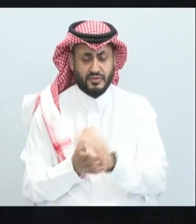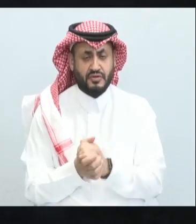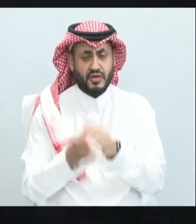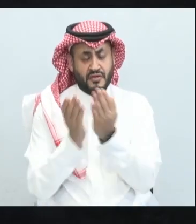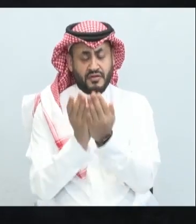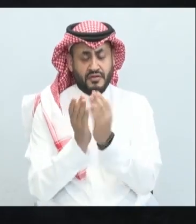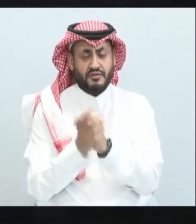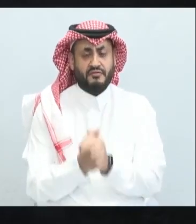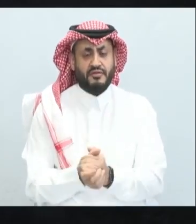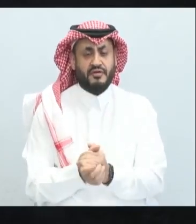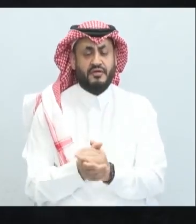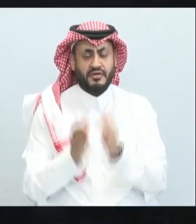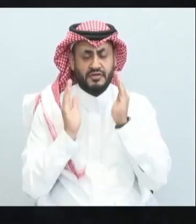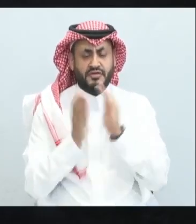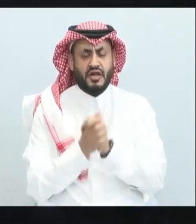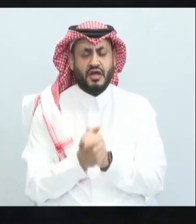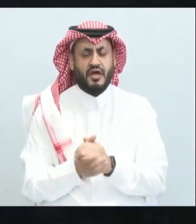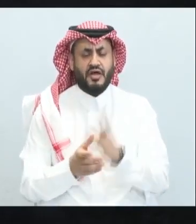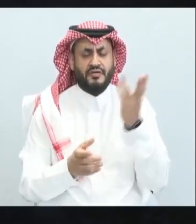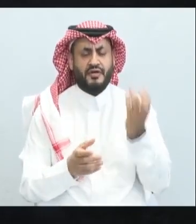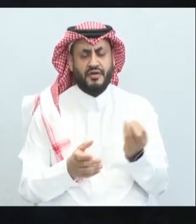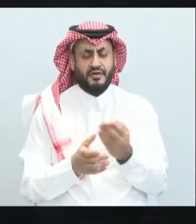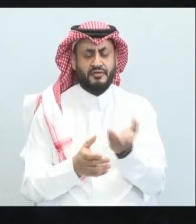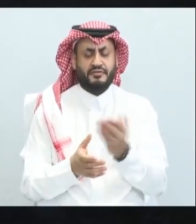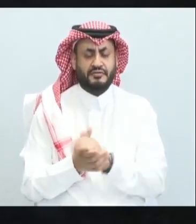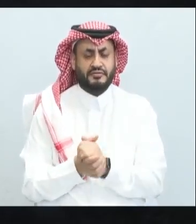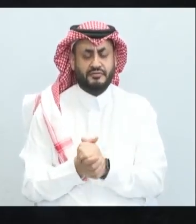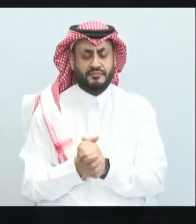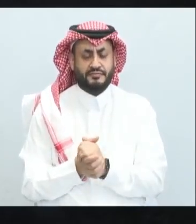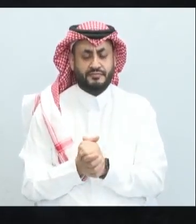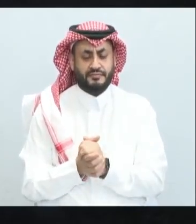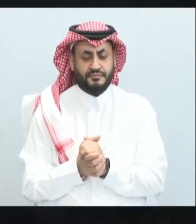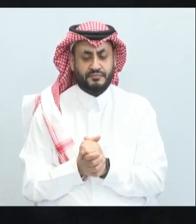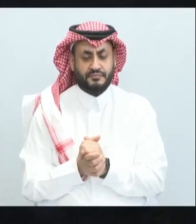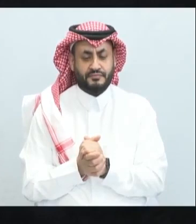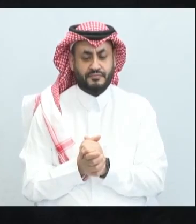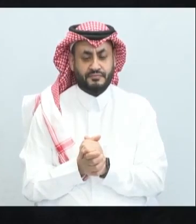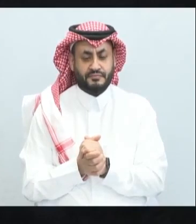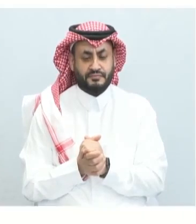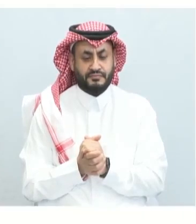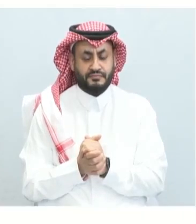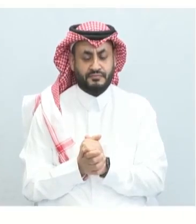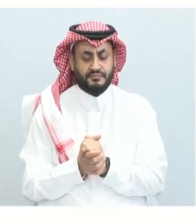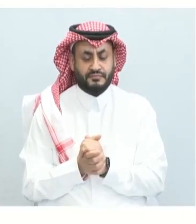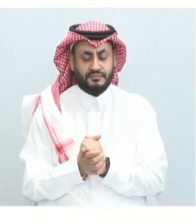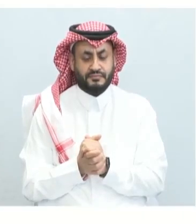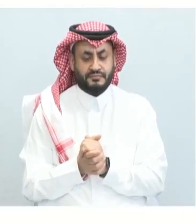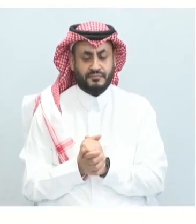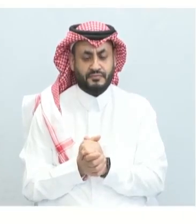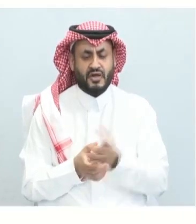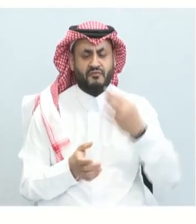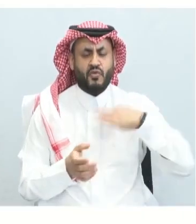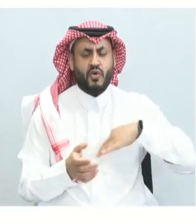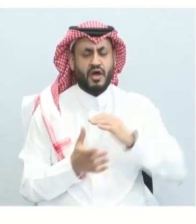تقوله في قنوت في هذه الركعه وهي ركعه الوتر من فوائد صلاه الليل